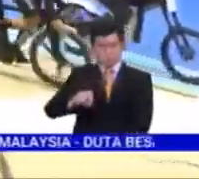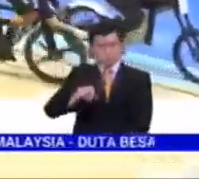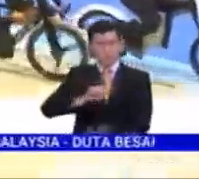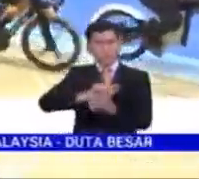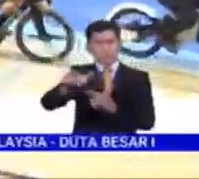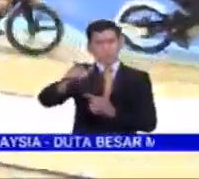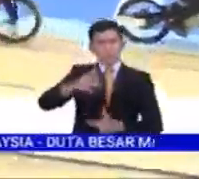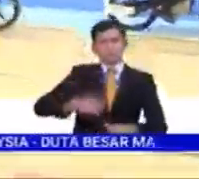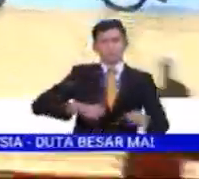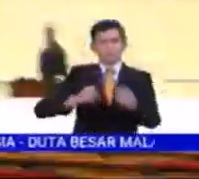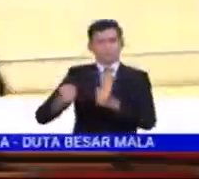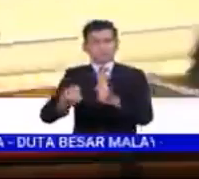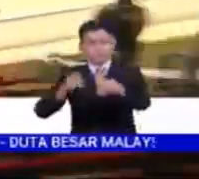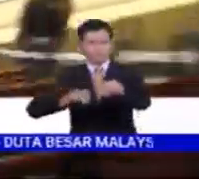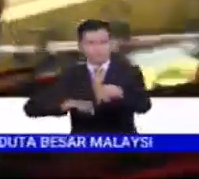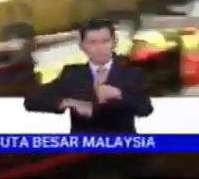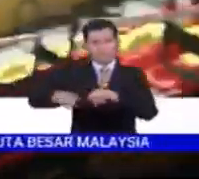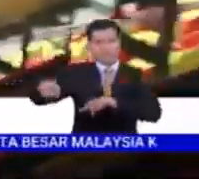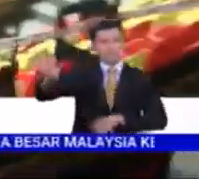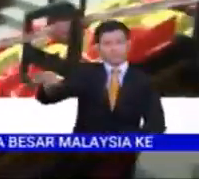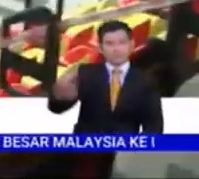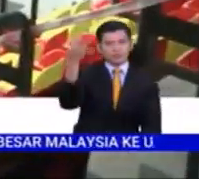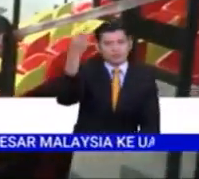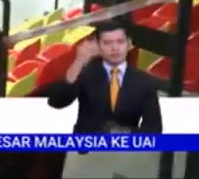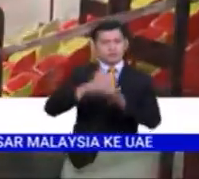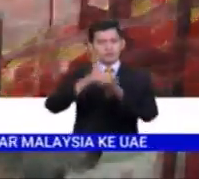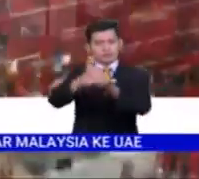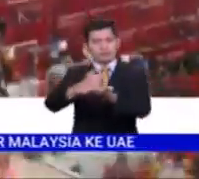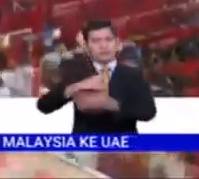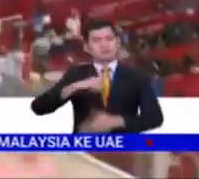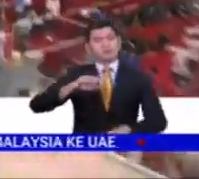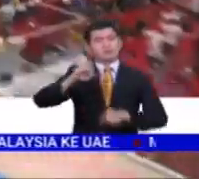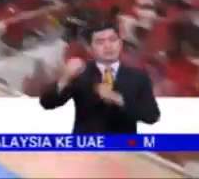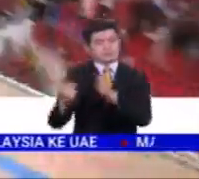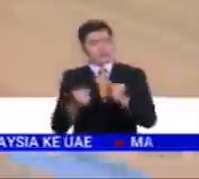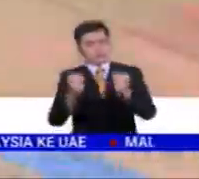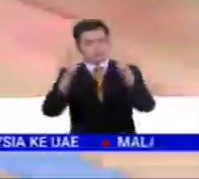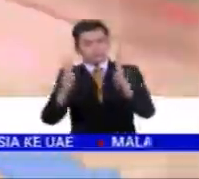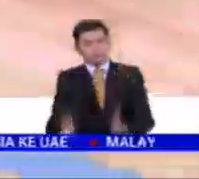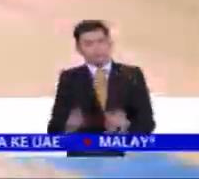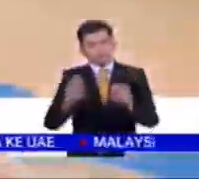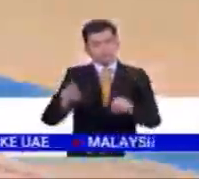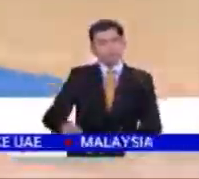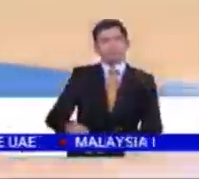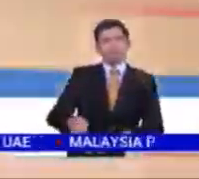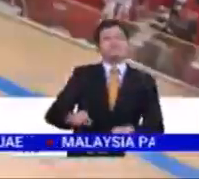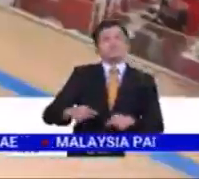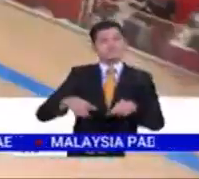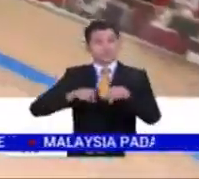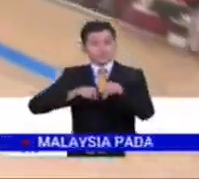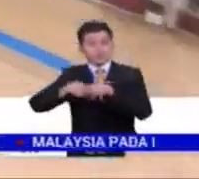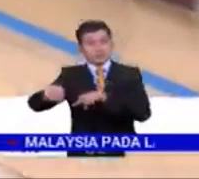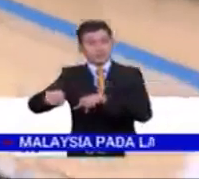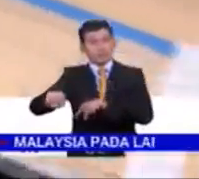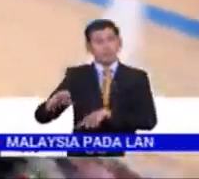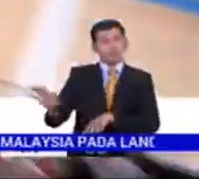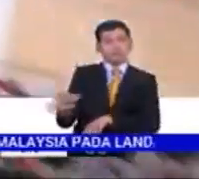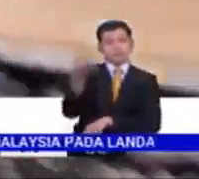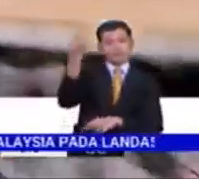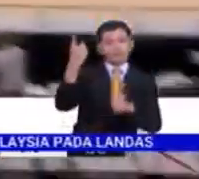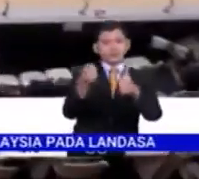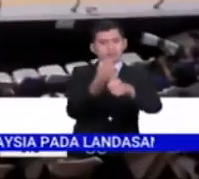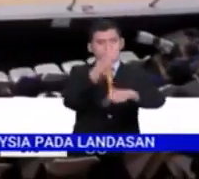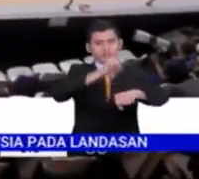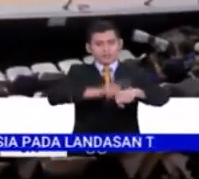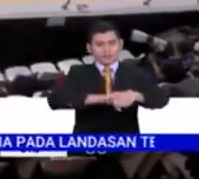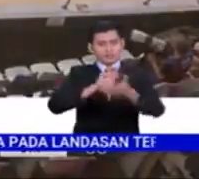pihaknya akan memberikan yang terbaik dalam membantu atlet-atlet negara untuk menjejakkan kaki ke Paris pada 2024. Kali terakhir Malaysia menjadi tuan rumah